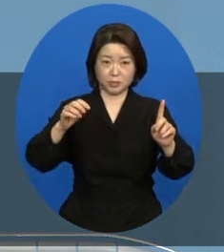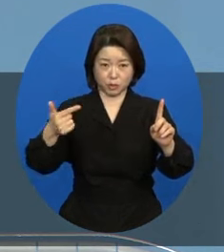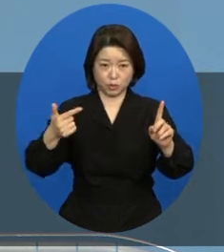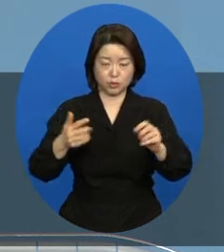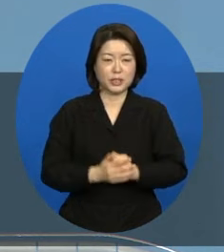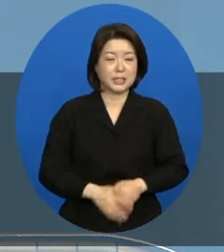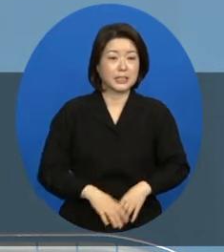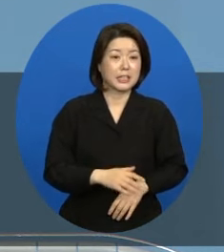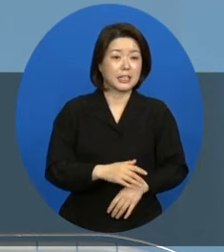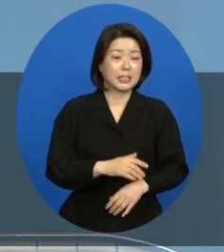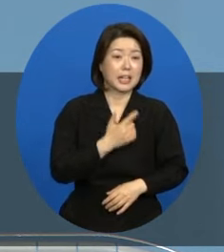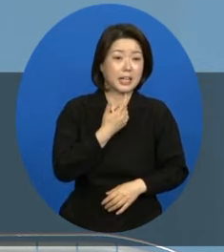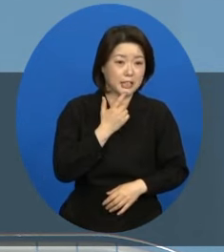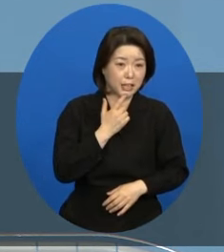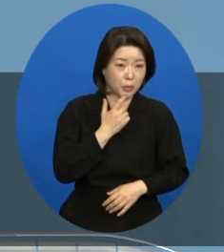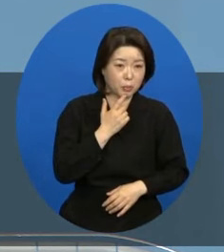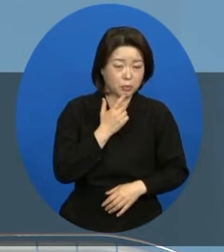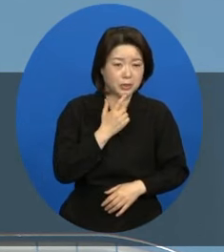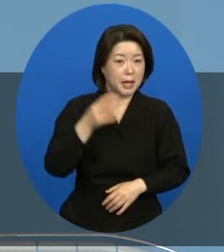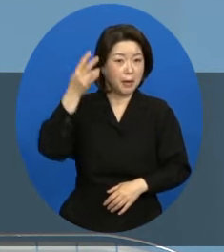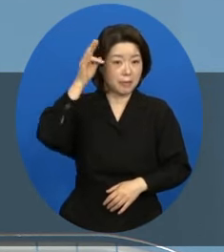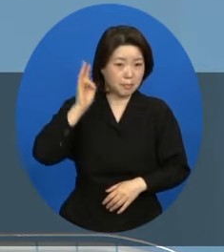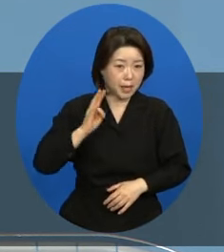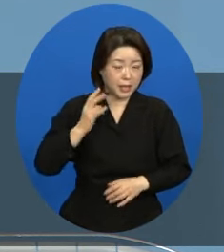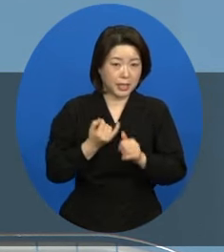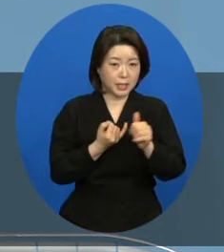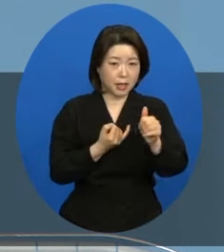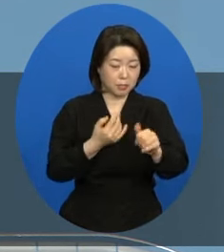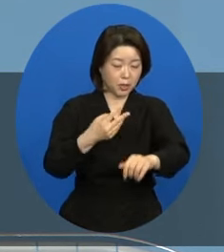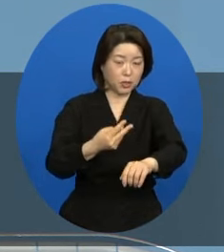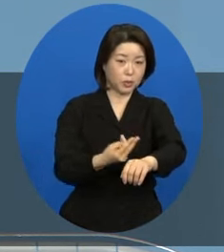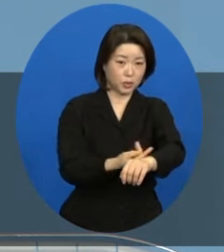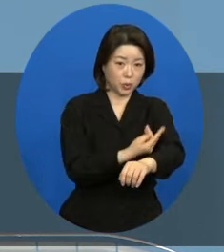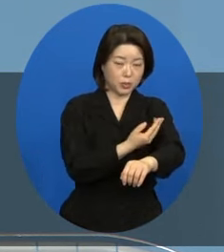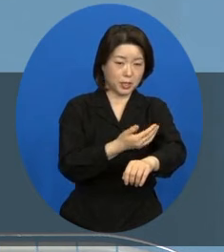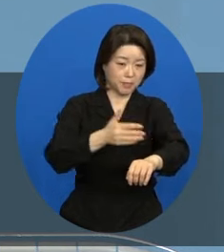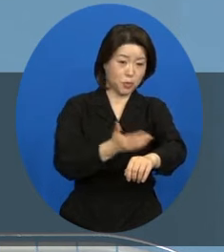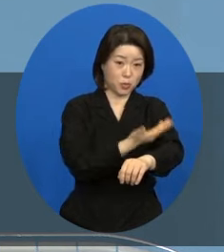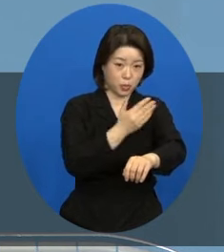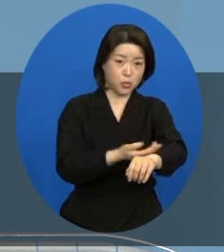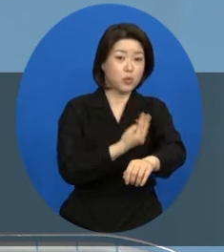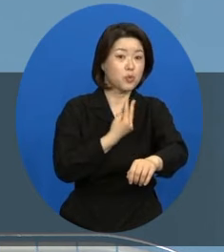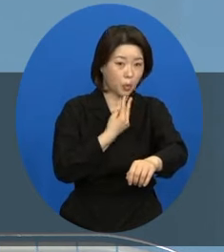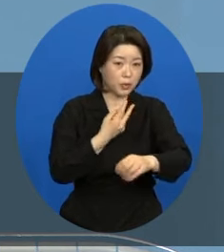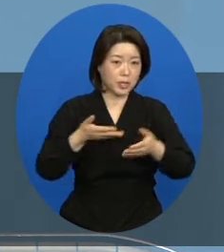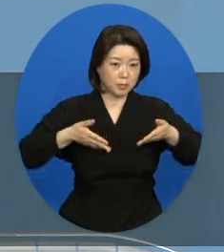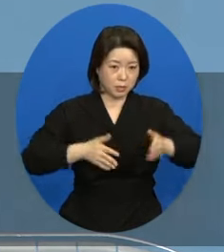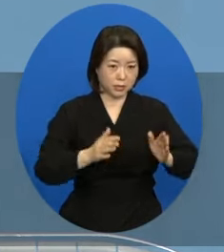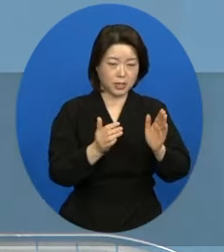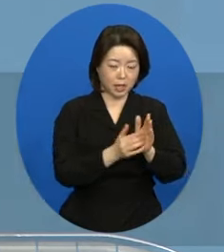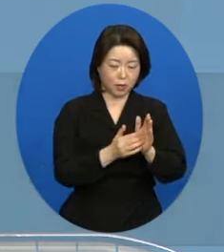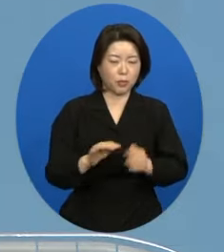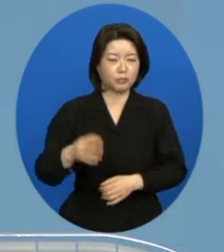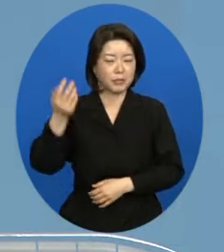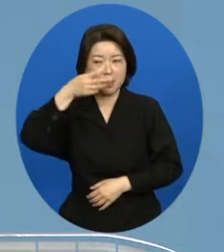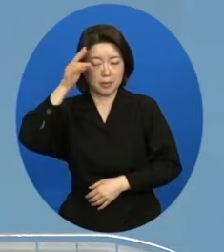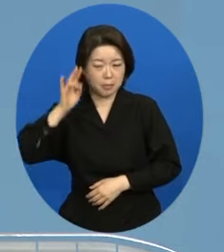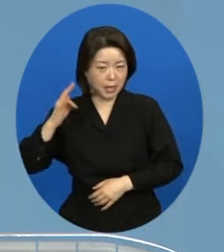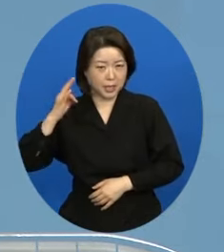낳았고 마리아에게서 그리스도라고 하는 예수가 태어나셨다 요셉도